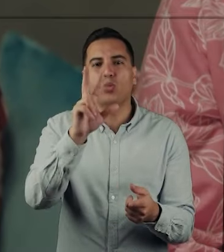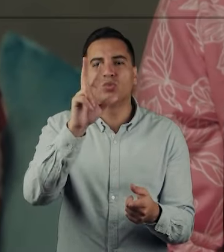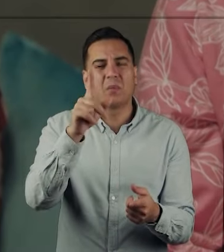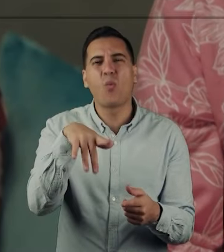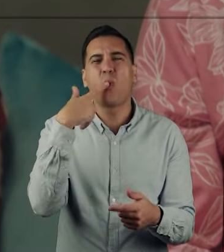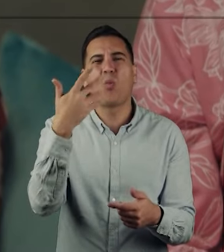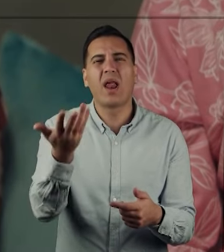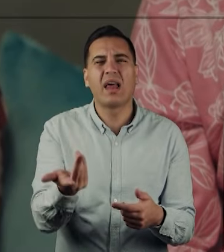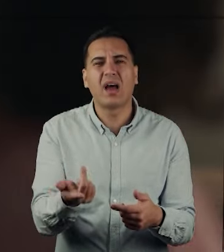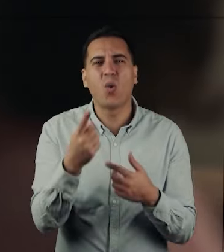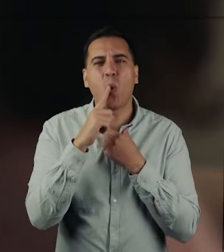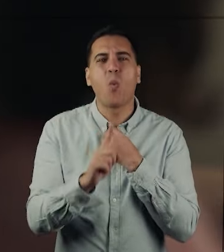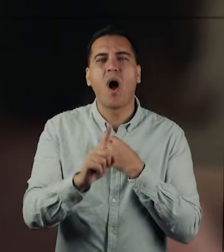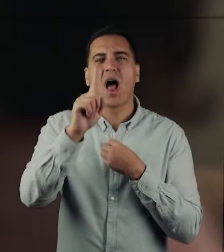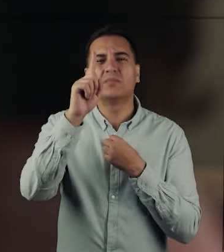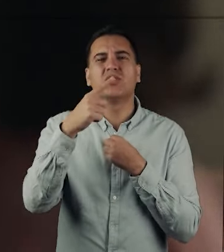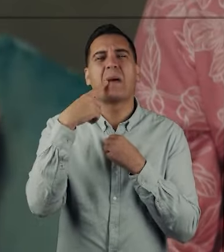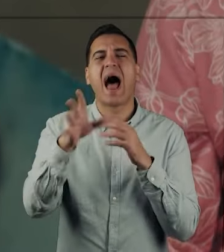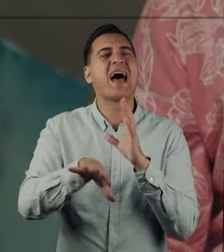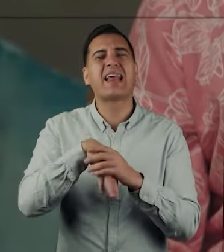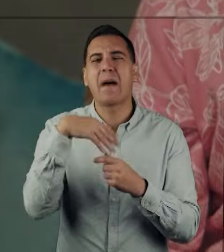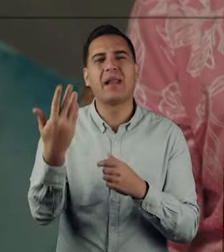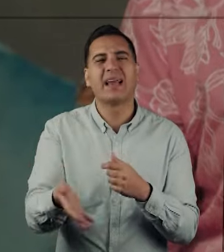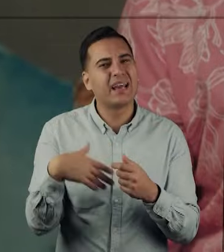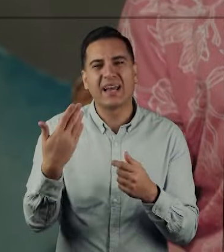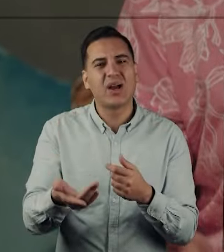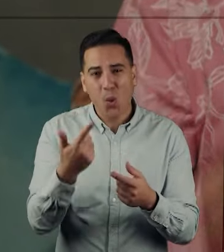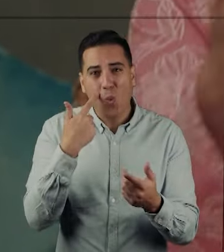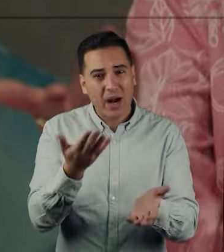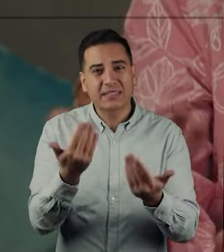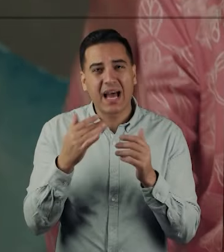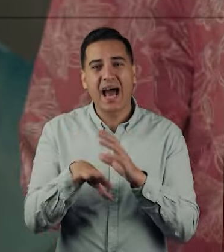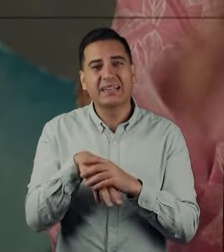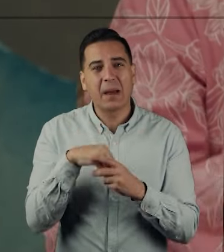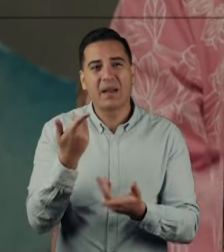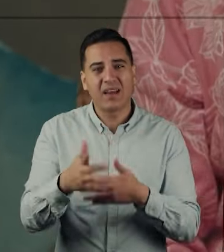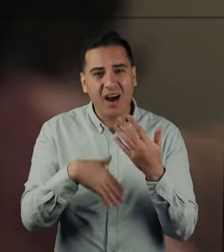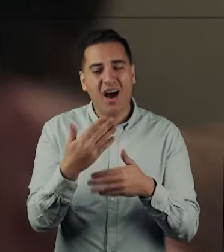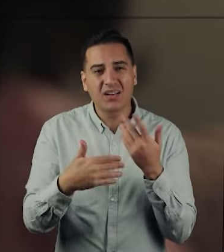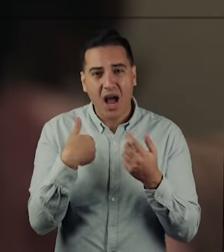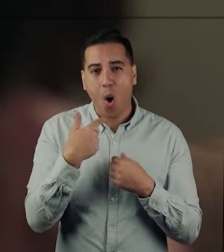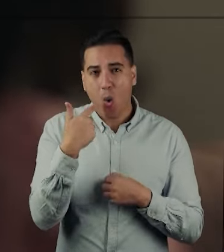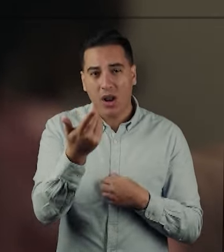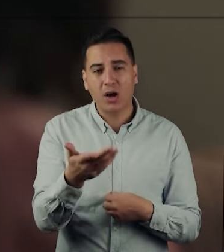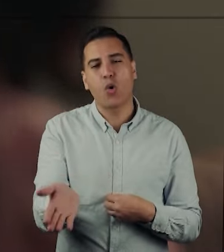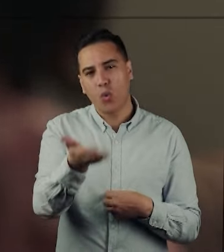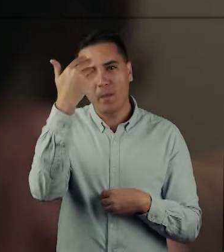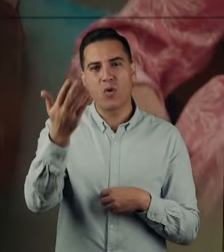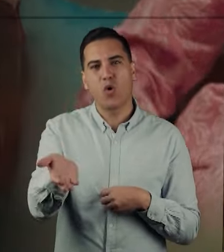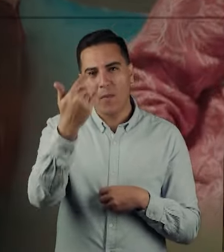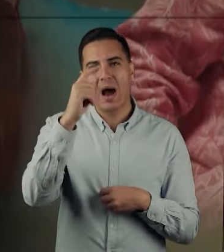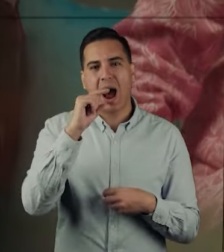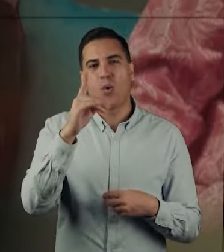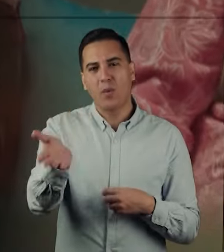وحي. والا ايه يا عبد البديع؟ قسما عظما يا منال هتعمل ايه؟ وريني كده هتعمل ايه؟ اقول لك قوم يا عبد